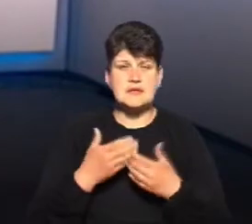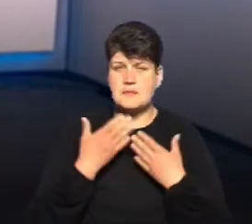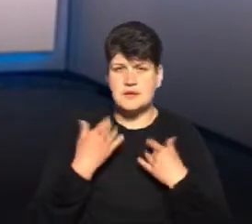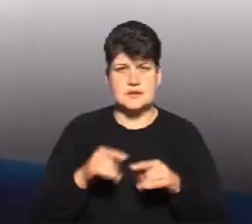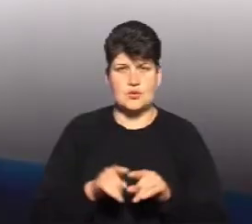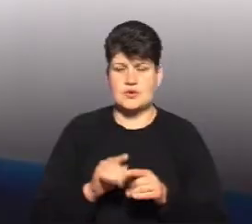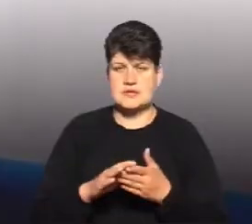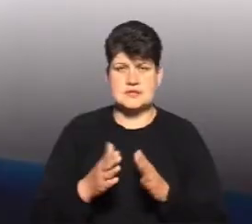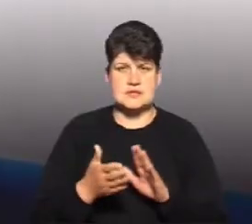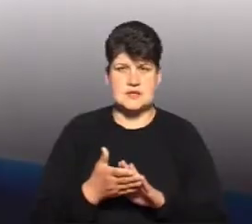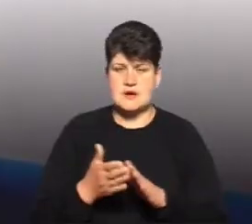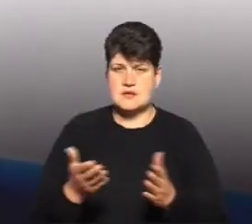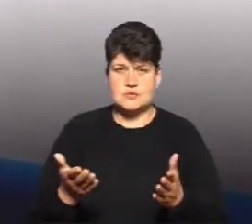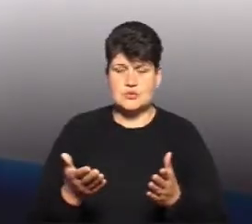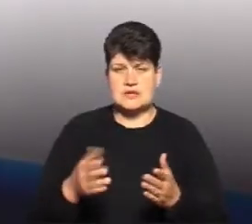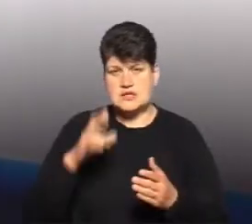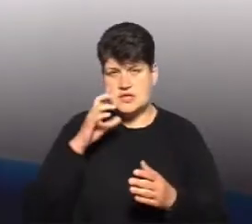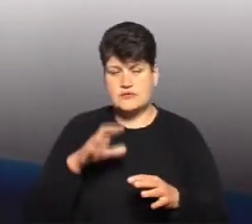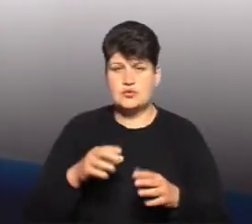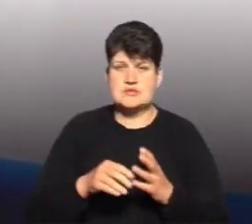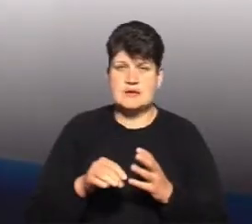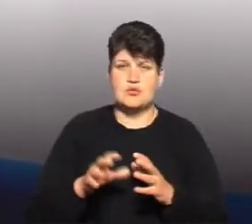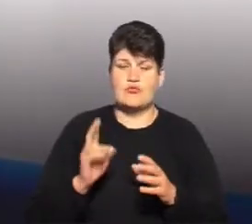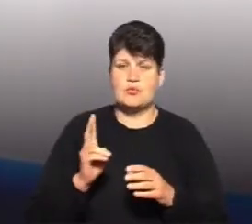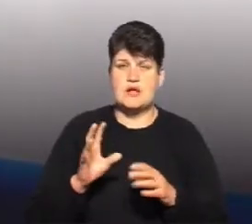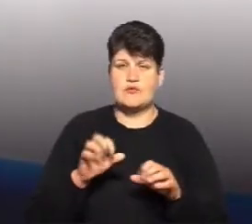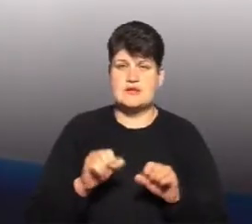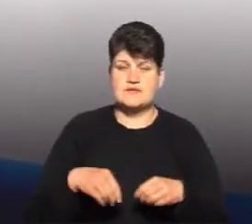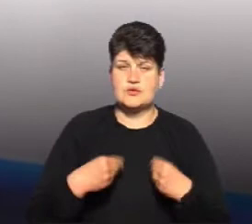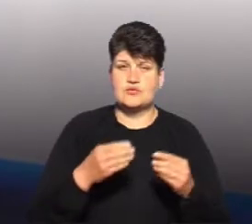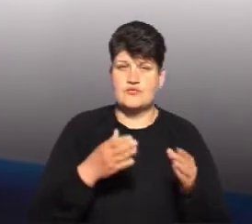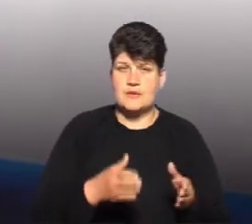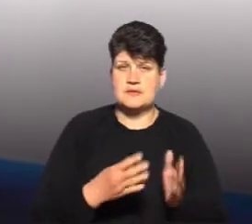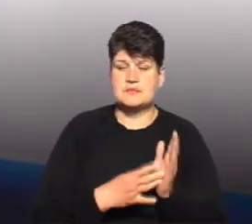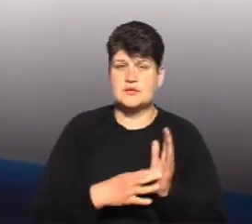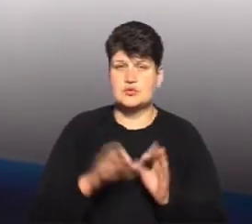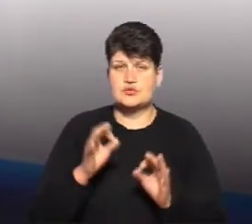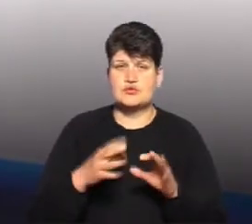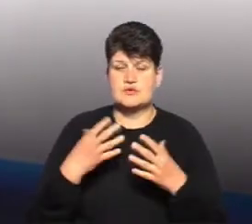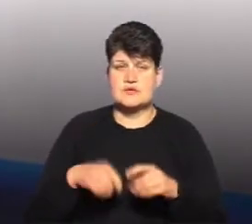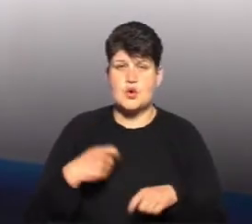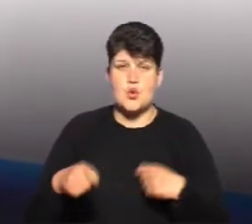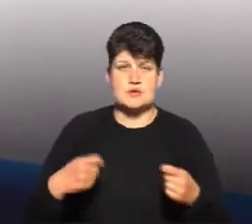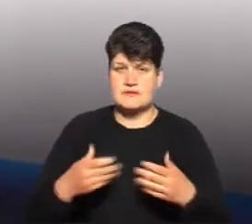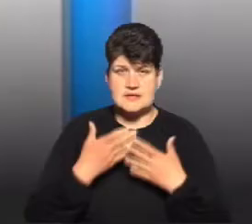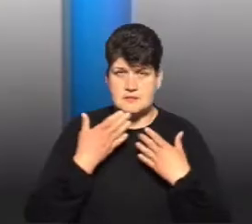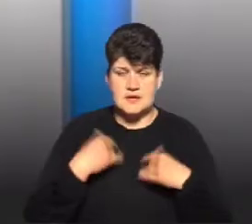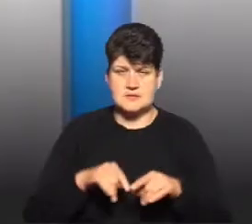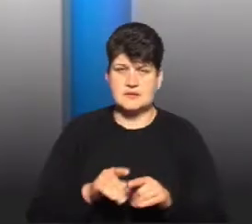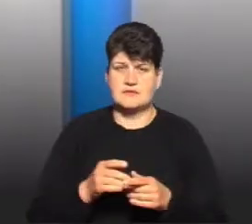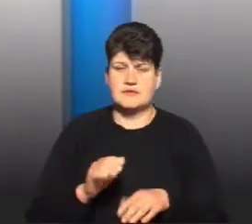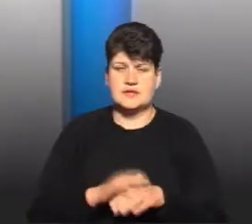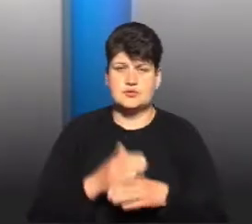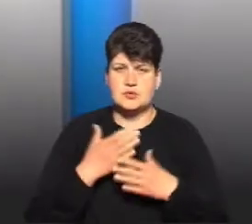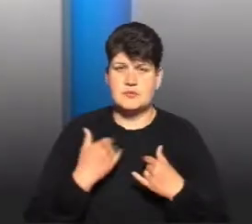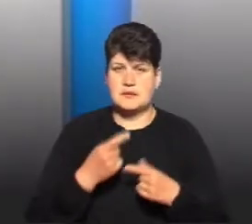державну землю в комунальну власність вам, але вже та державна земля там на 90% роздана. Такої ситуації у вас немає? Ні, в нас фактично немає. Нам тільки буквально недавно